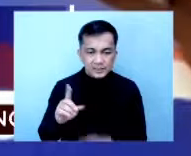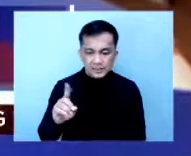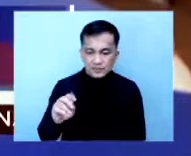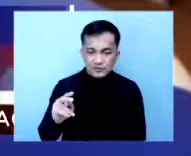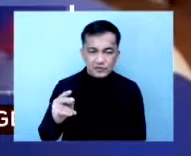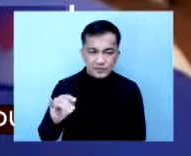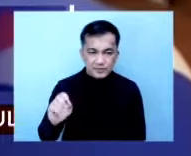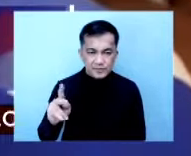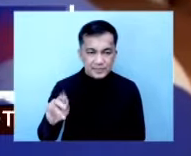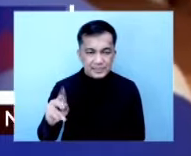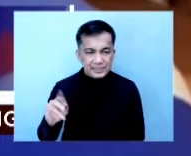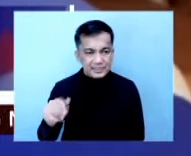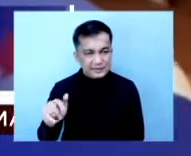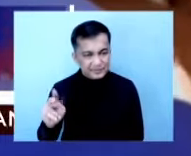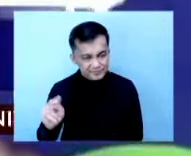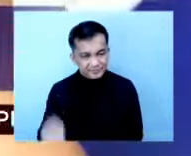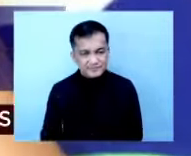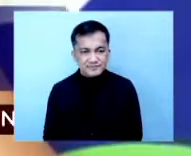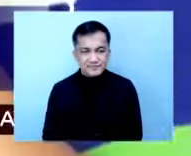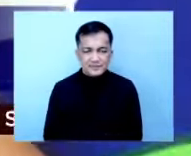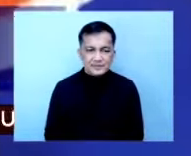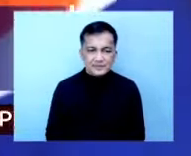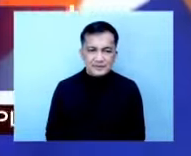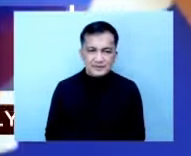Pangilinan. Ngayon,